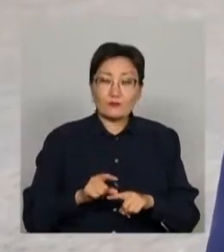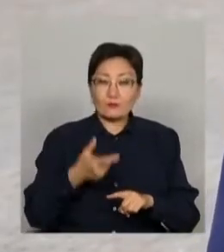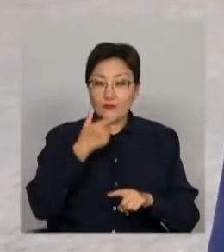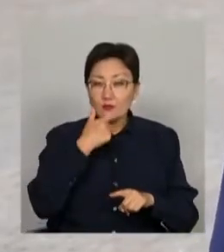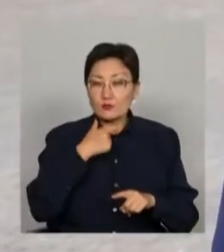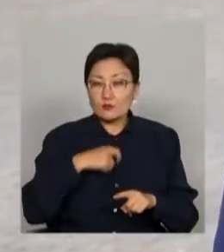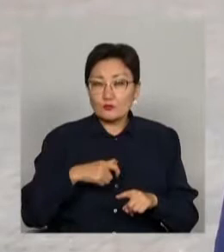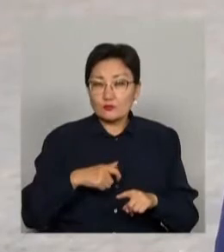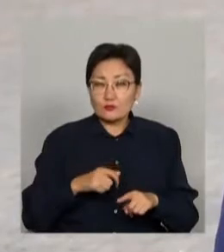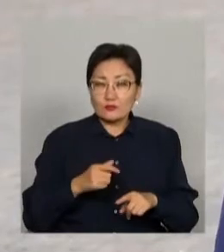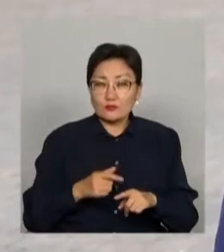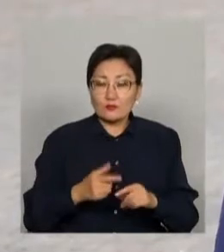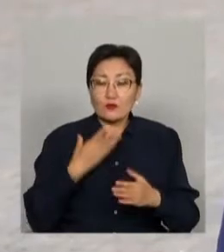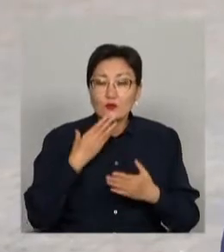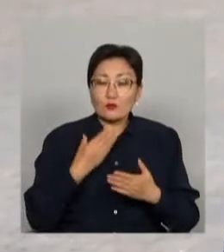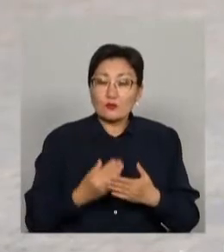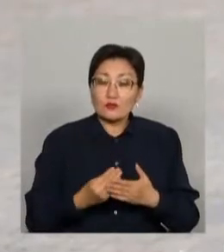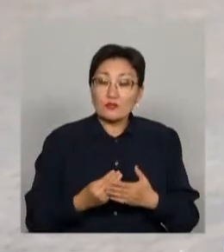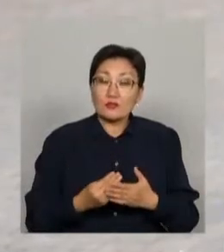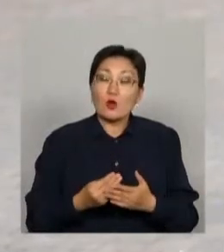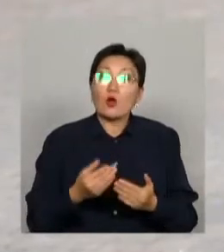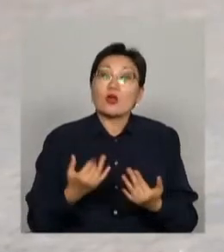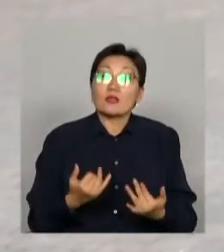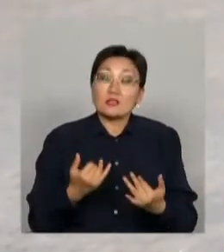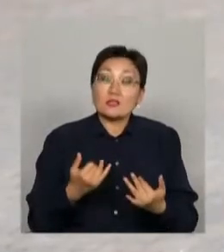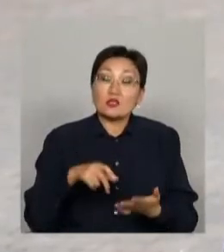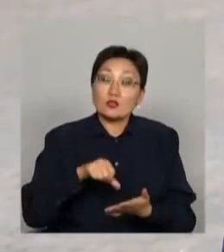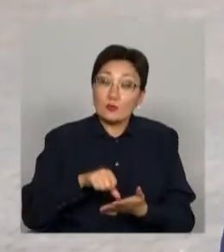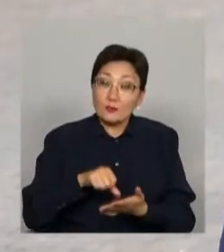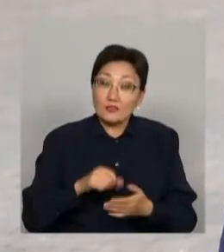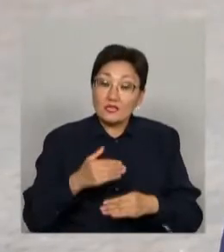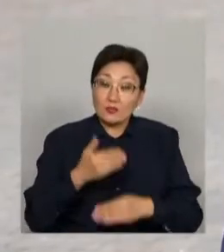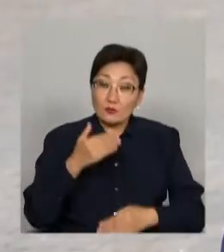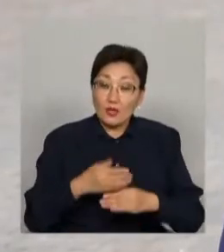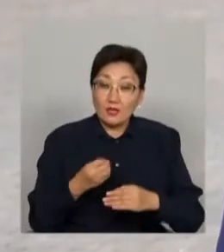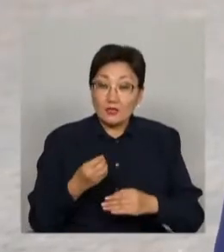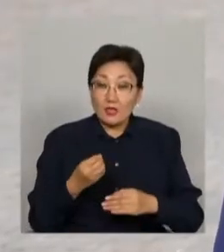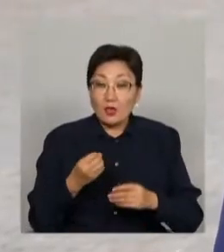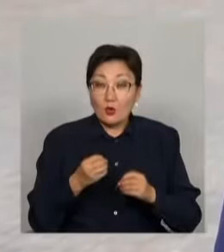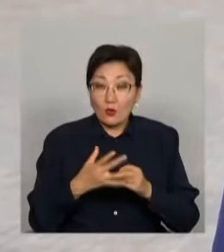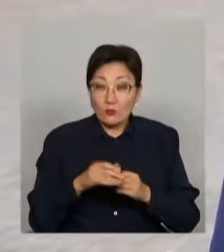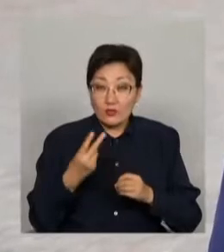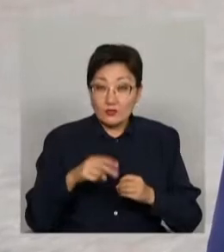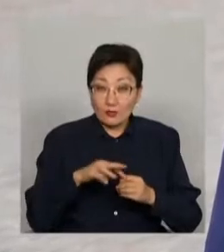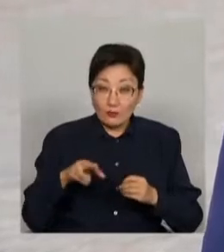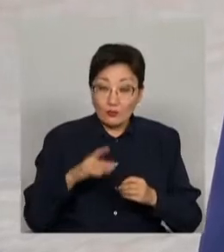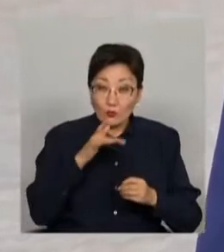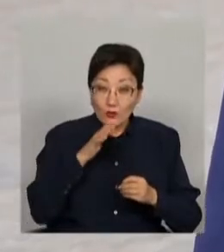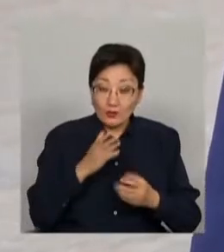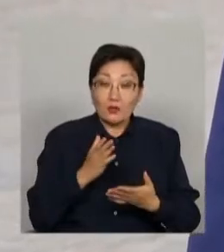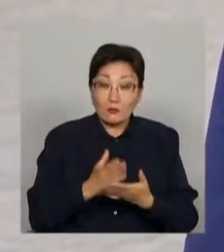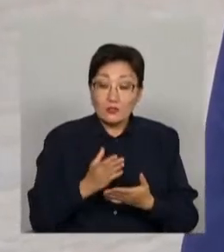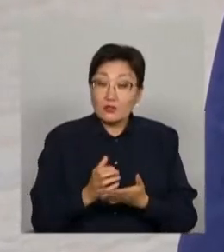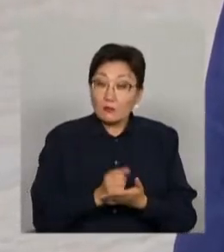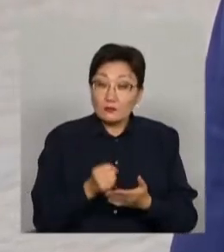жаңағы өзінің шығатын сахнасына әлі бір 15-20 минут бардай уақыт болса да, ол